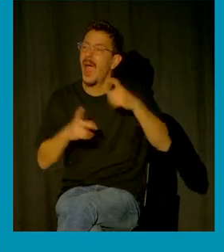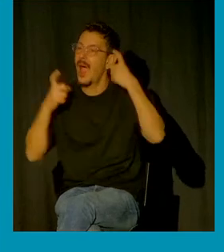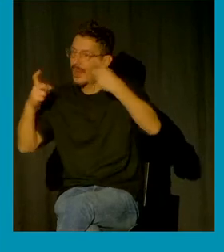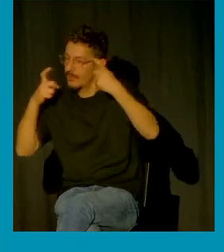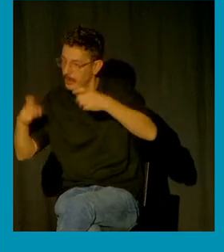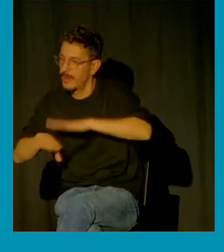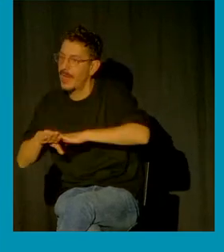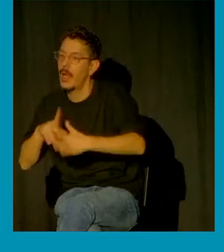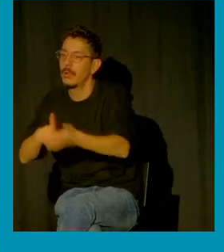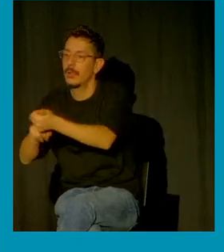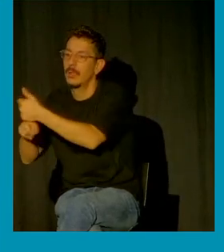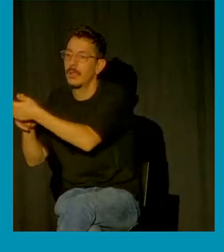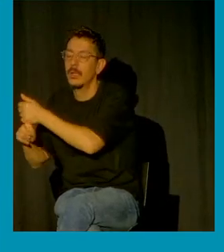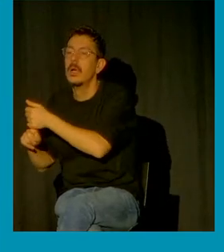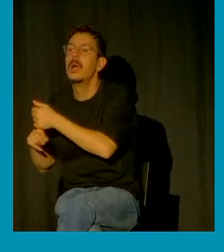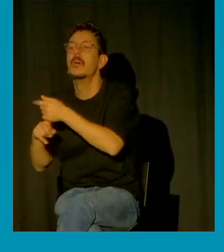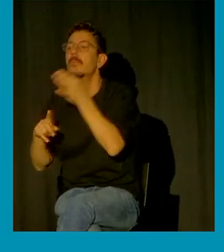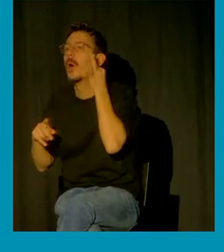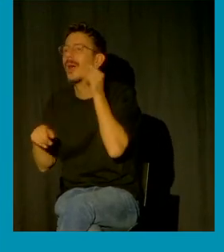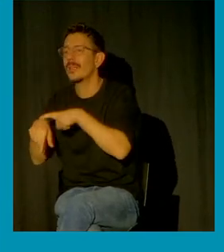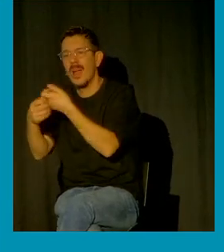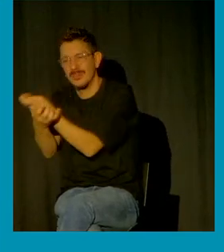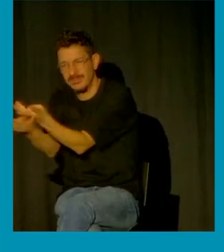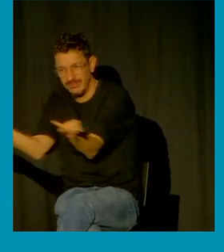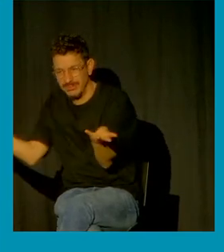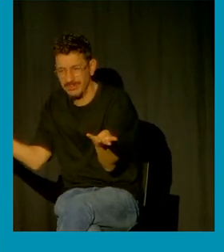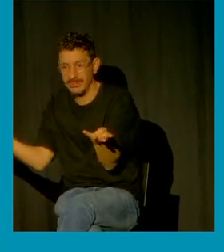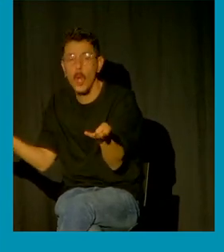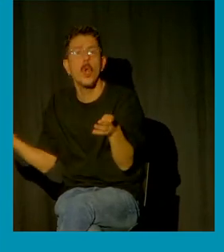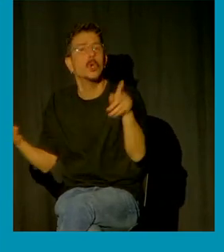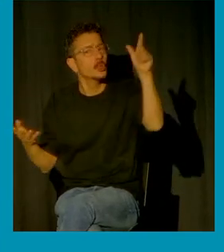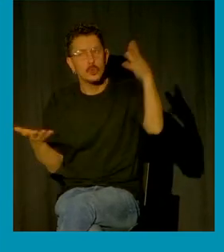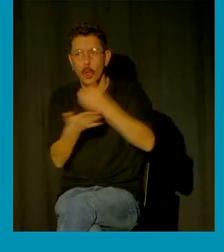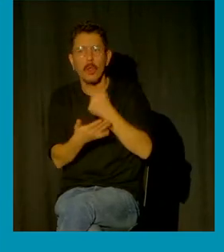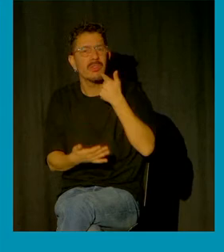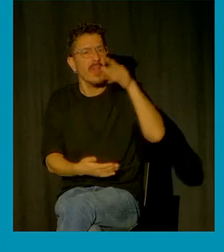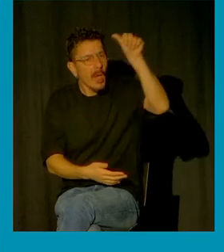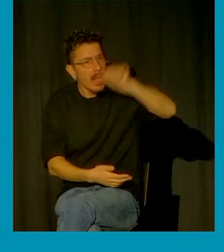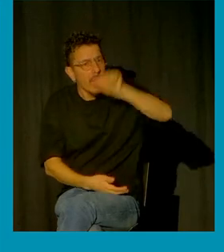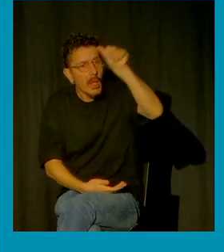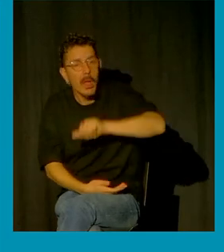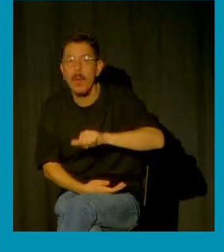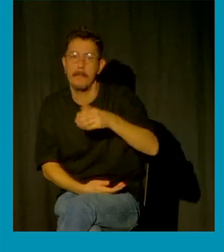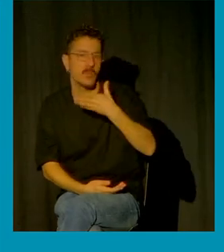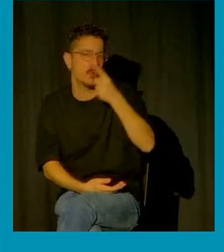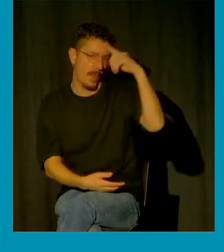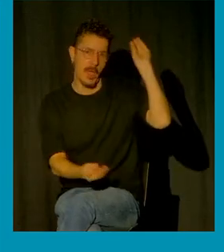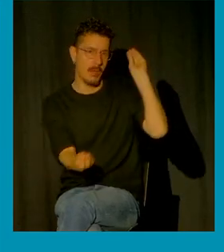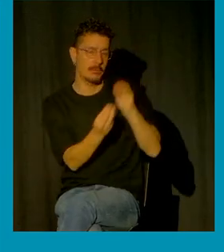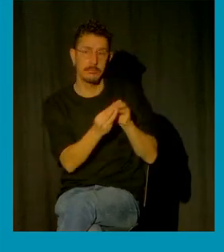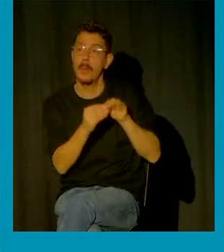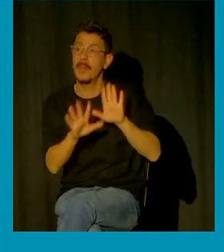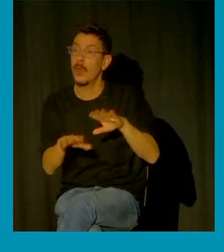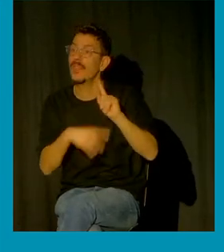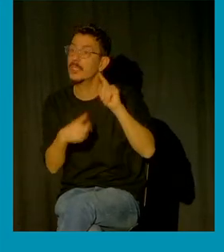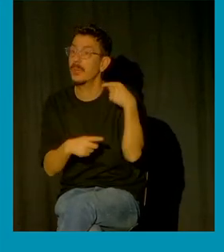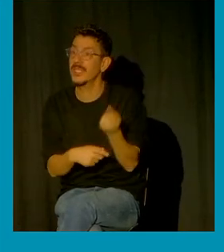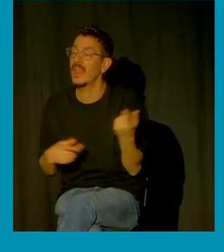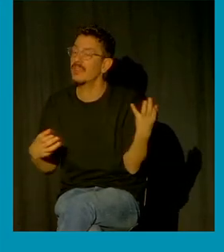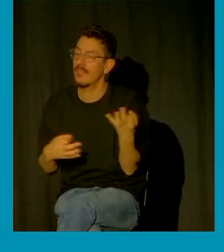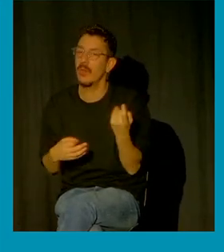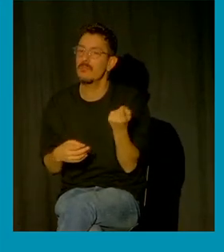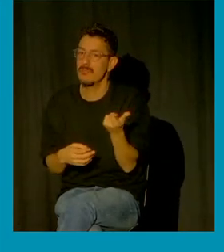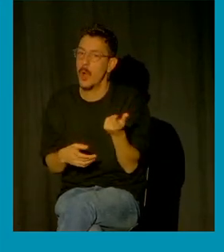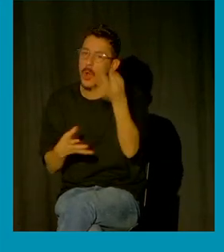volia dir tot el que heu dit em sembla molt bé però heu de matitzar en funció de quin tipus de dones perquè no totes tenim el